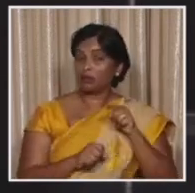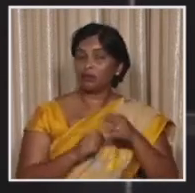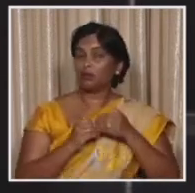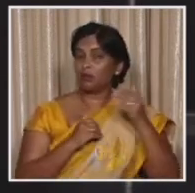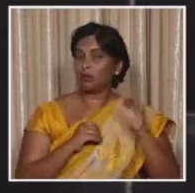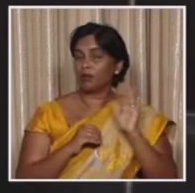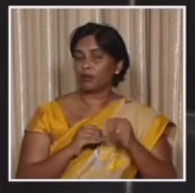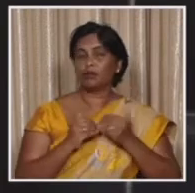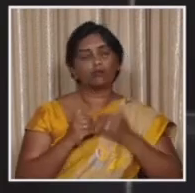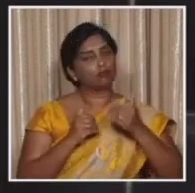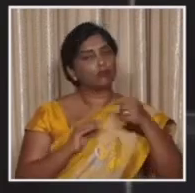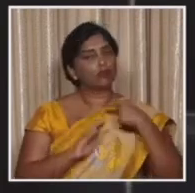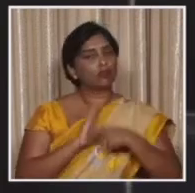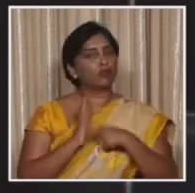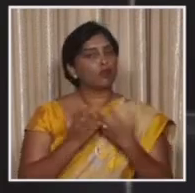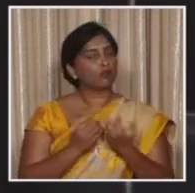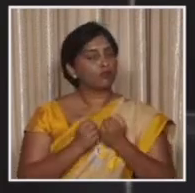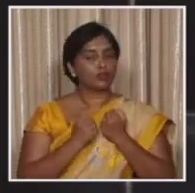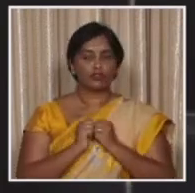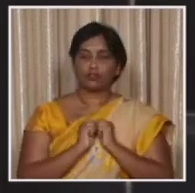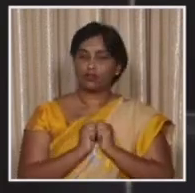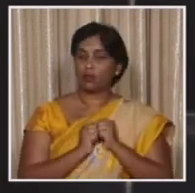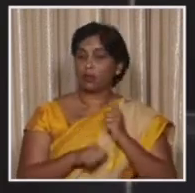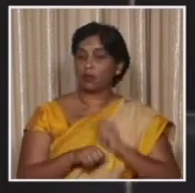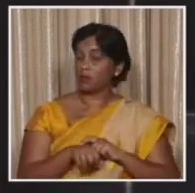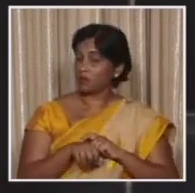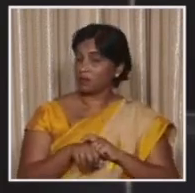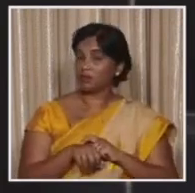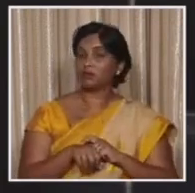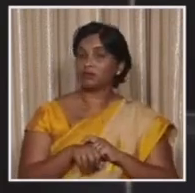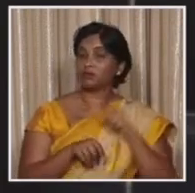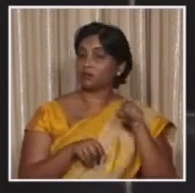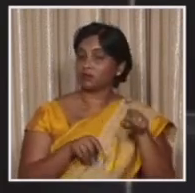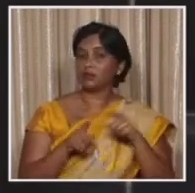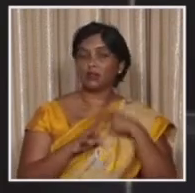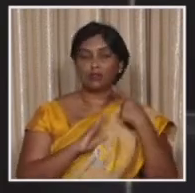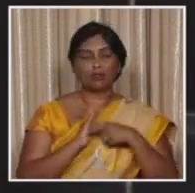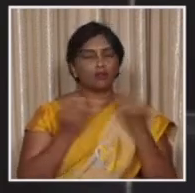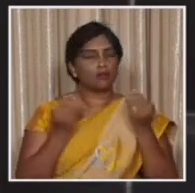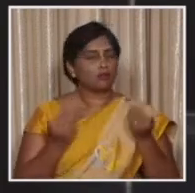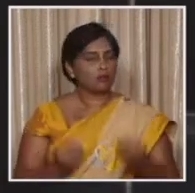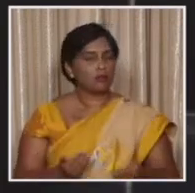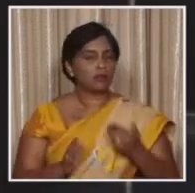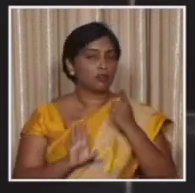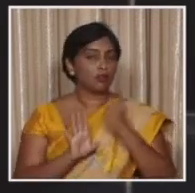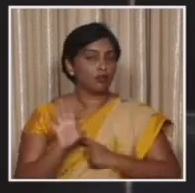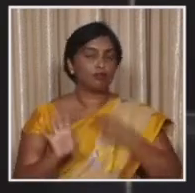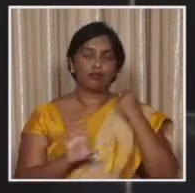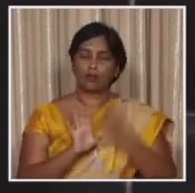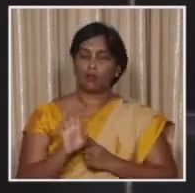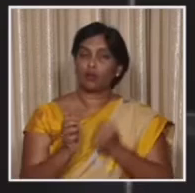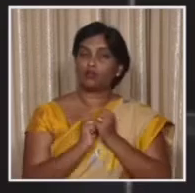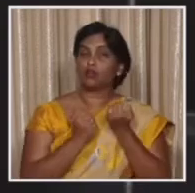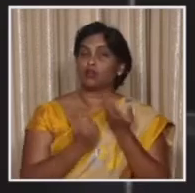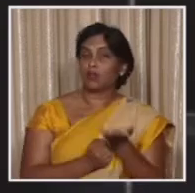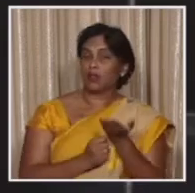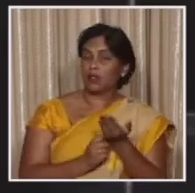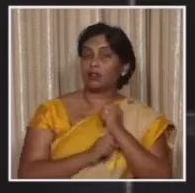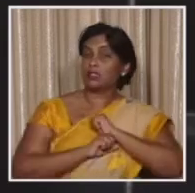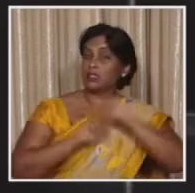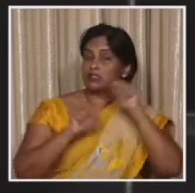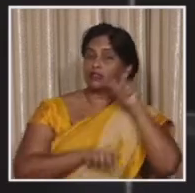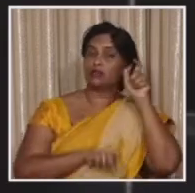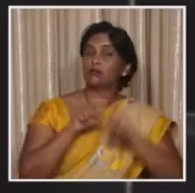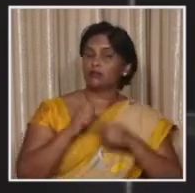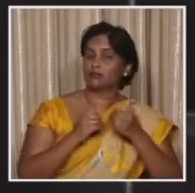සිදුවන්නේ දිගටම රටට අවශ්‍ය රැකියා අවස්ථාවන් සඳහා වෙනුවට රටට බරක් වන වසරපතා රැකියා ඉල්ලමින් උද්ඝෝෂණය කරන